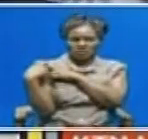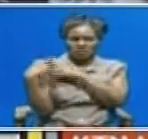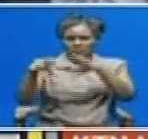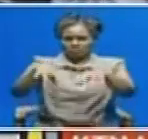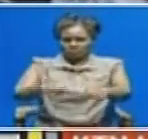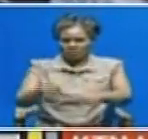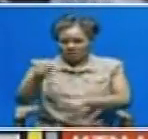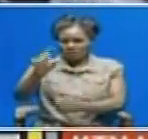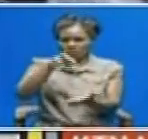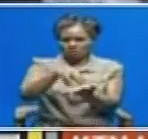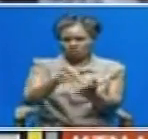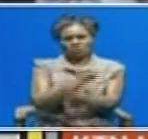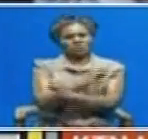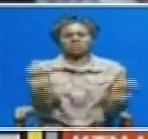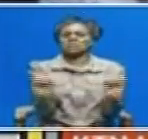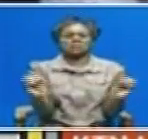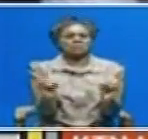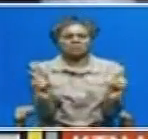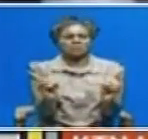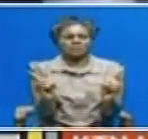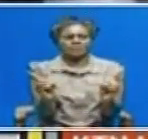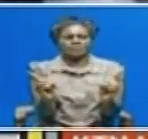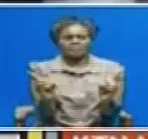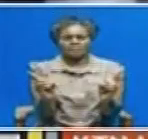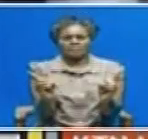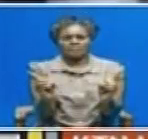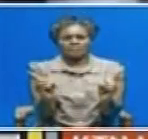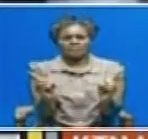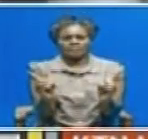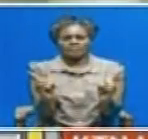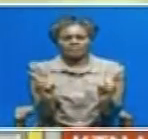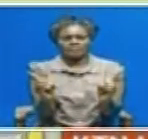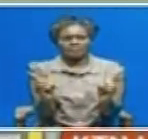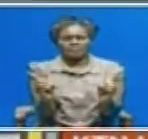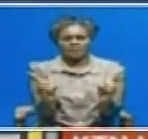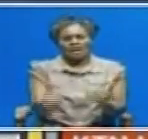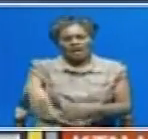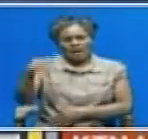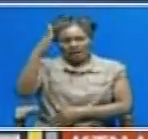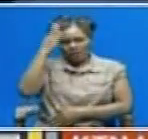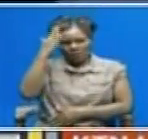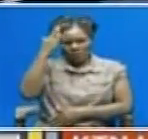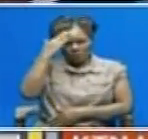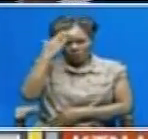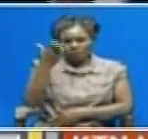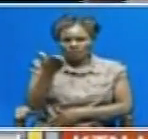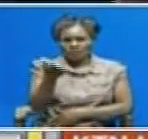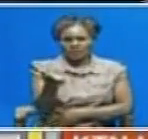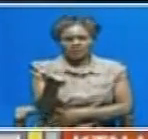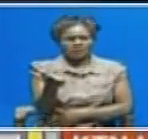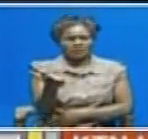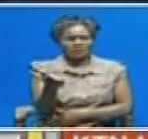kuketi mahali ambapo anaketi au kushikilia mahali ambapo ameshikilia kwa sasa. I know the plans I have for you, alafu.